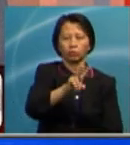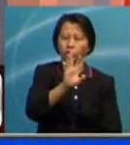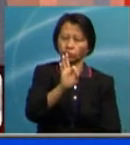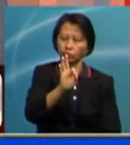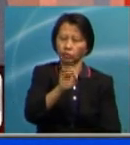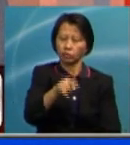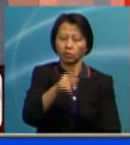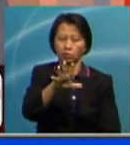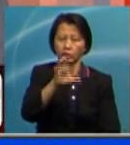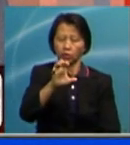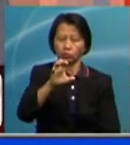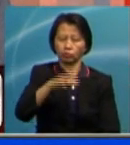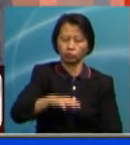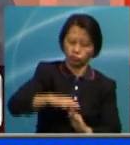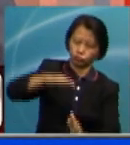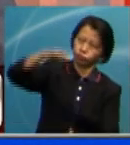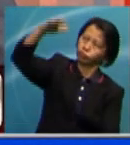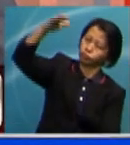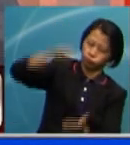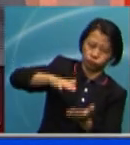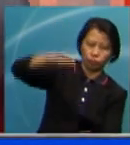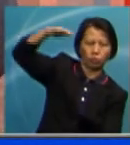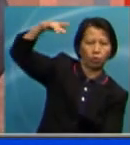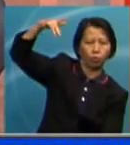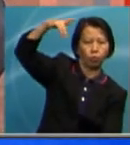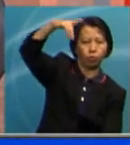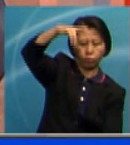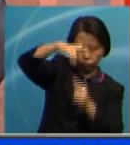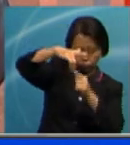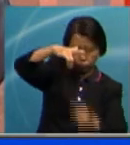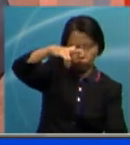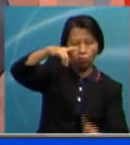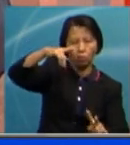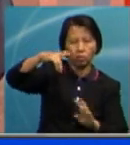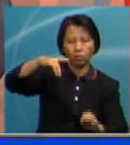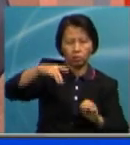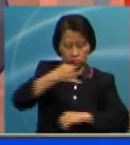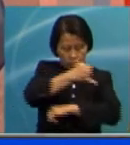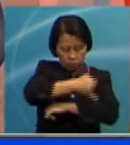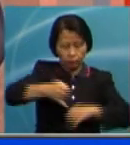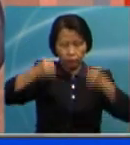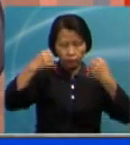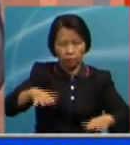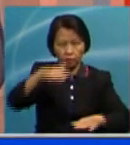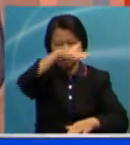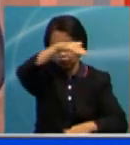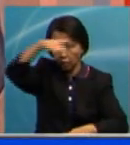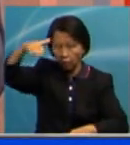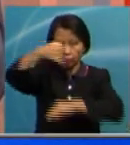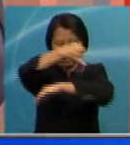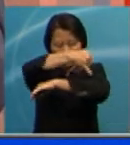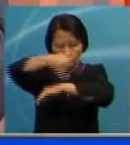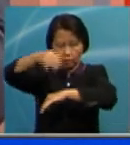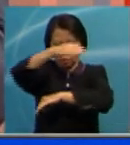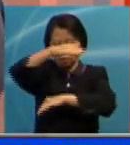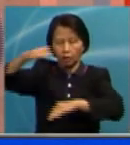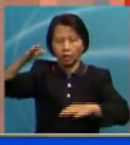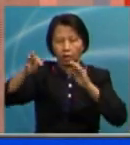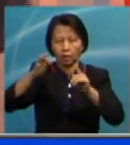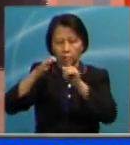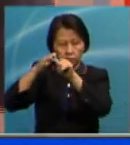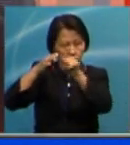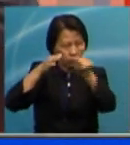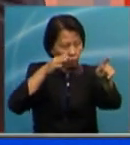29500 kaki kalau dia hilang Tu kita boleh draw satu Line di mana dia punya last point kita boleh buat satu andaian dia ke